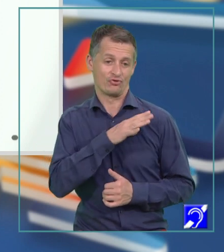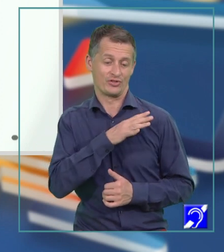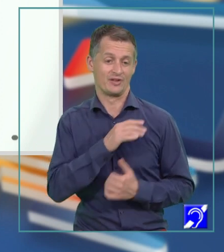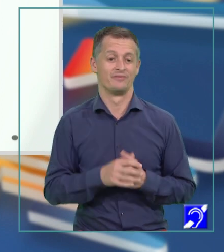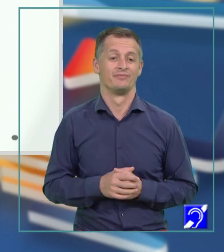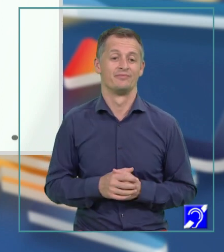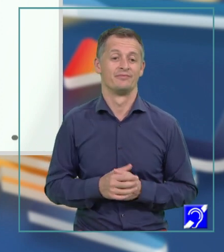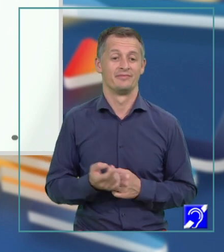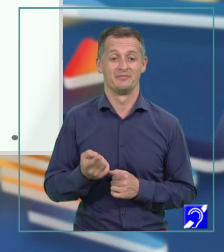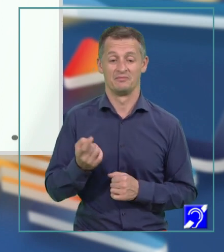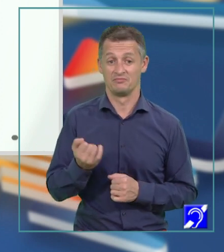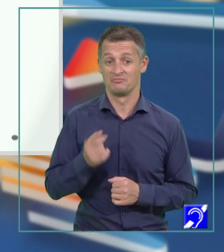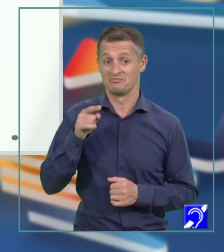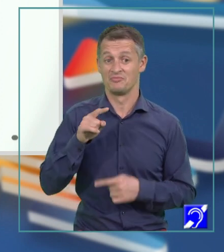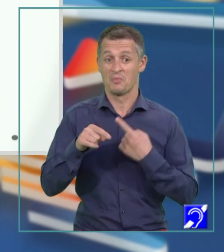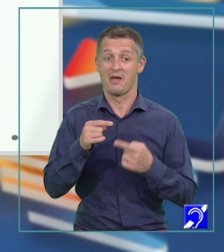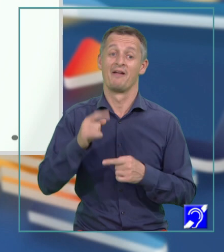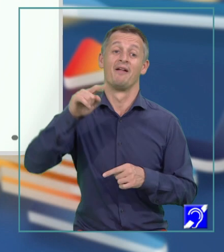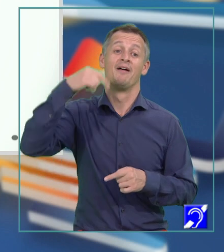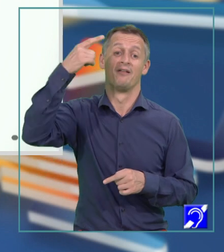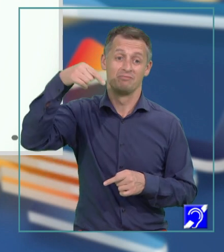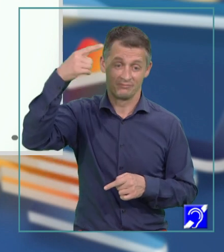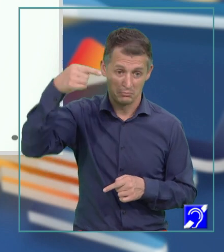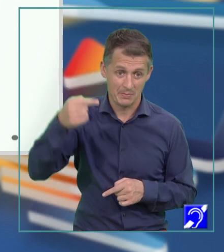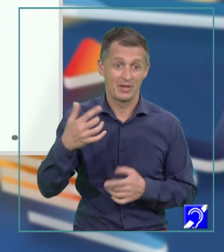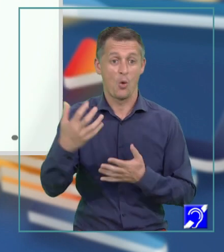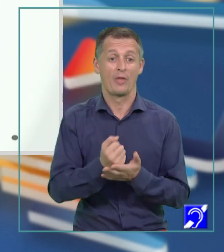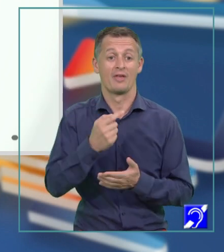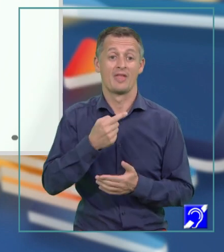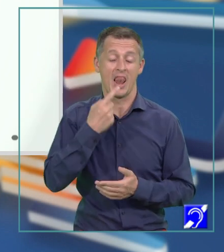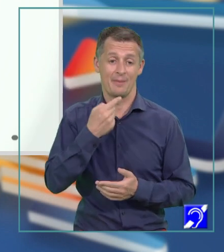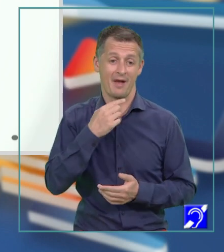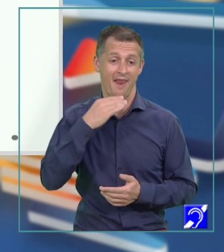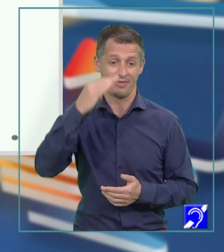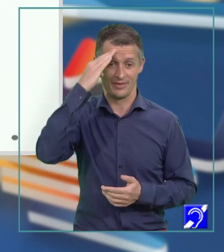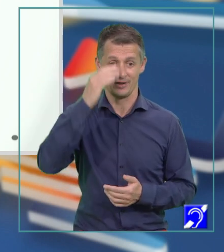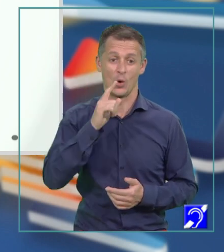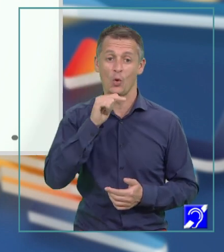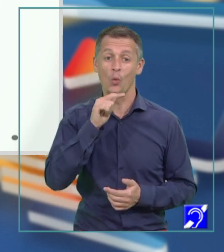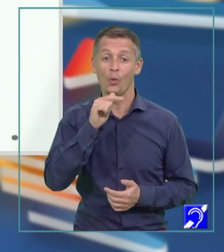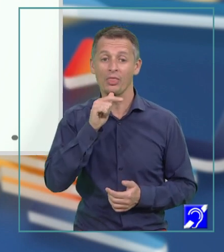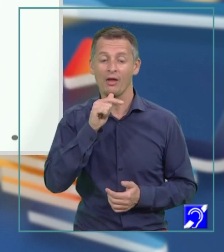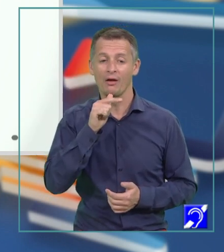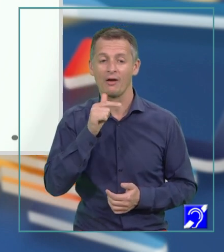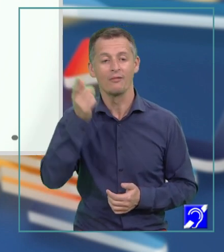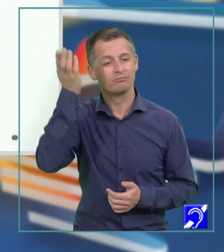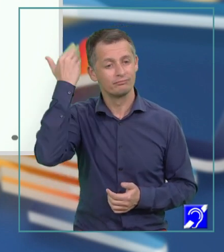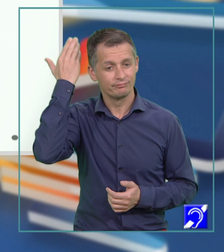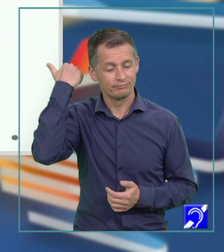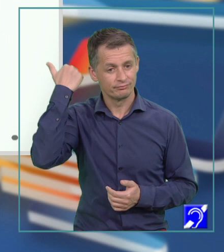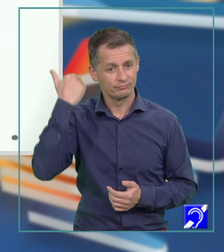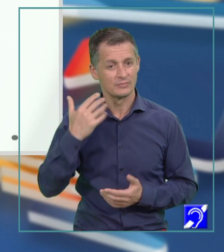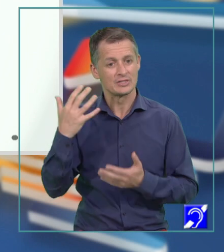la rândul său provine din limba latină, tot de acolo pornim, unde s-a obținut